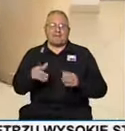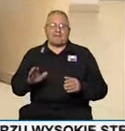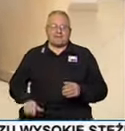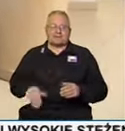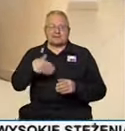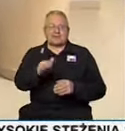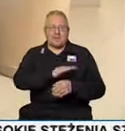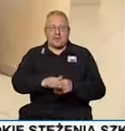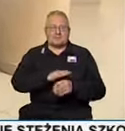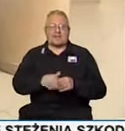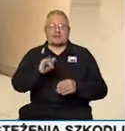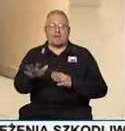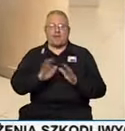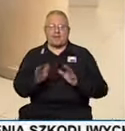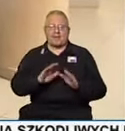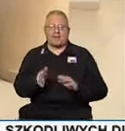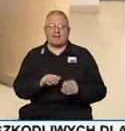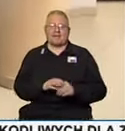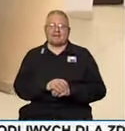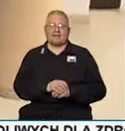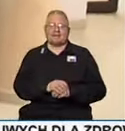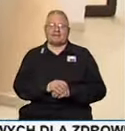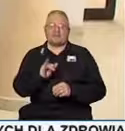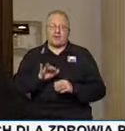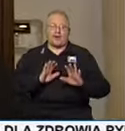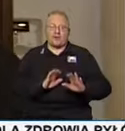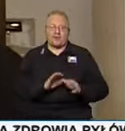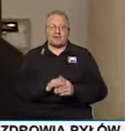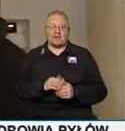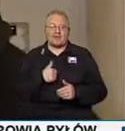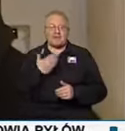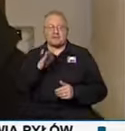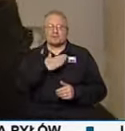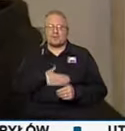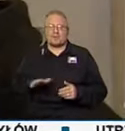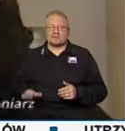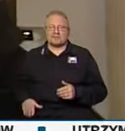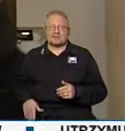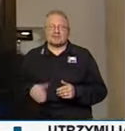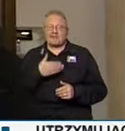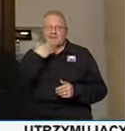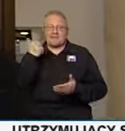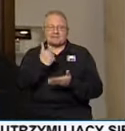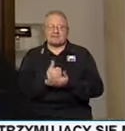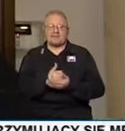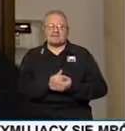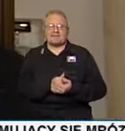także głaskanie i opiekę lub, jak mówi pan ochroniarz, ochronę. Ja bardzo lubię psy, także nie ma